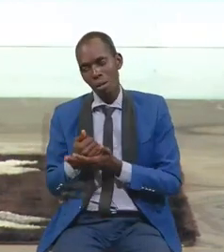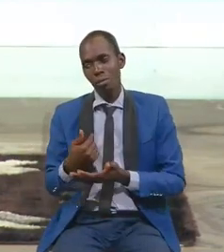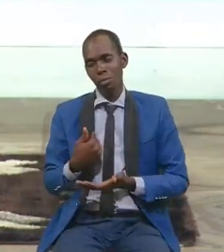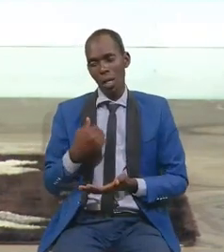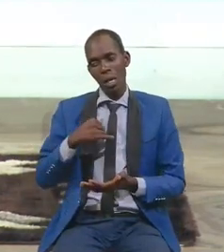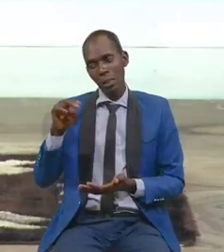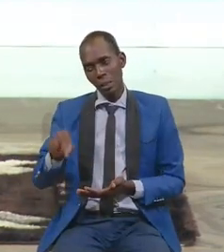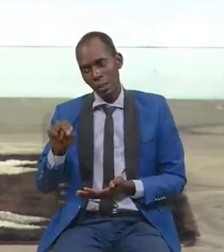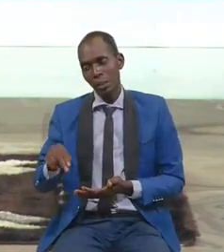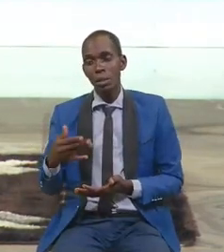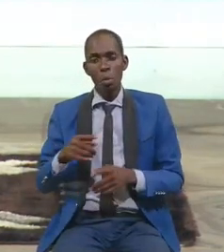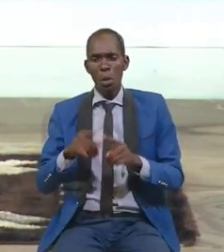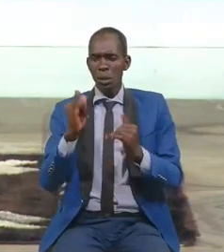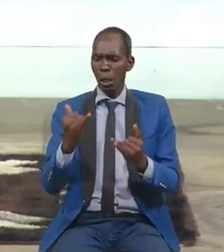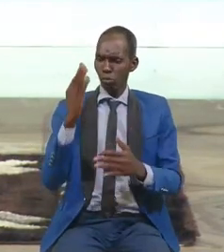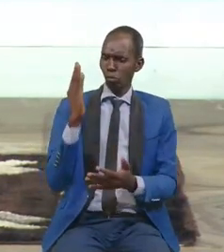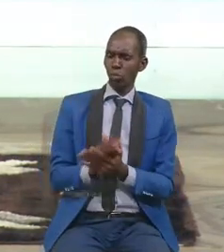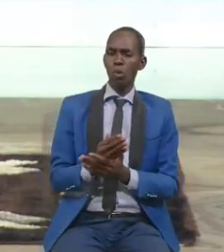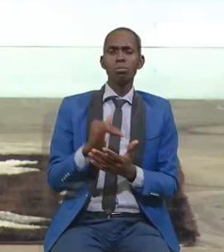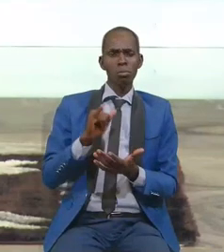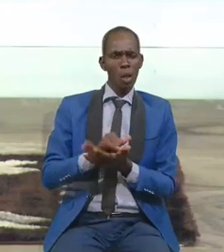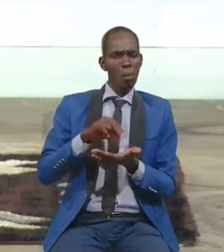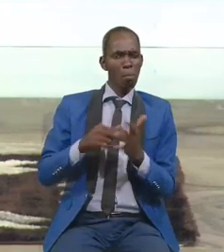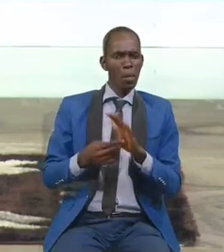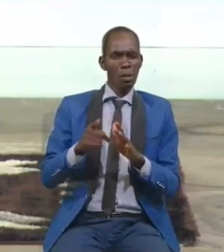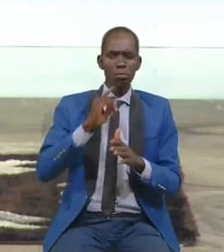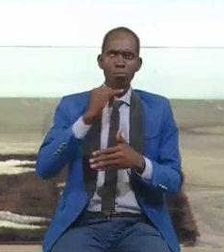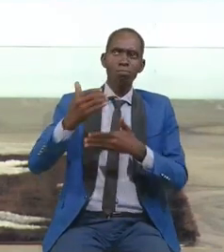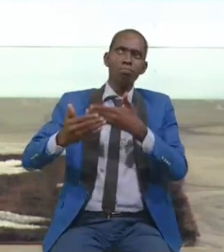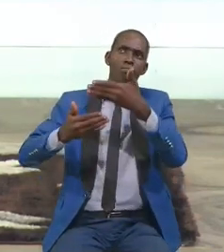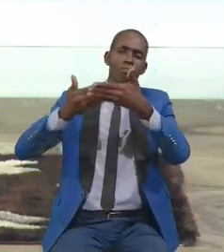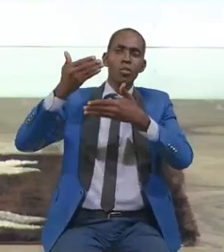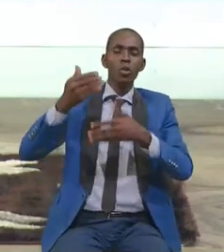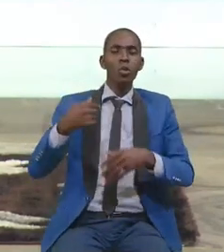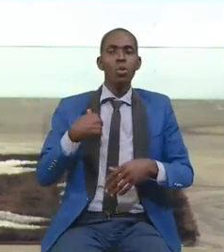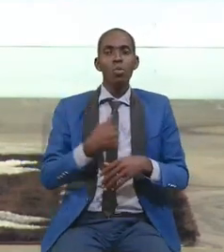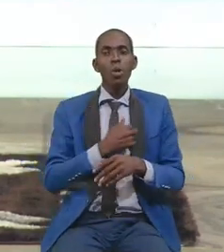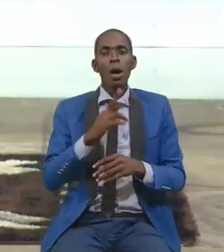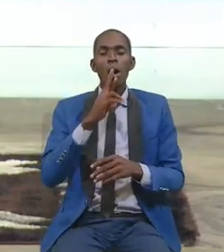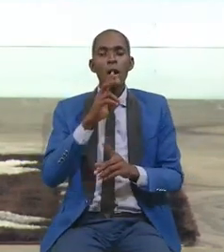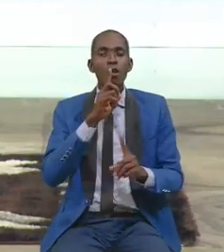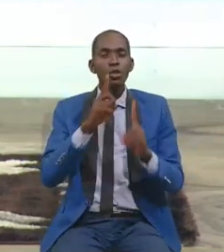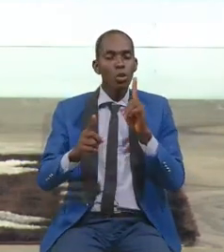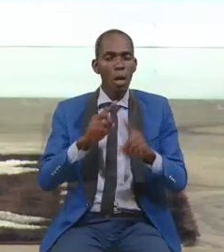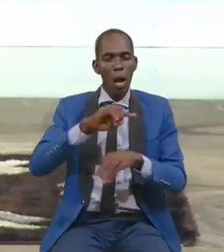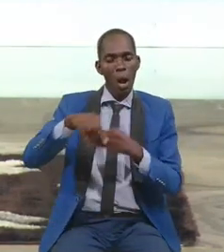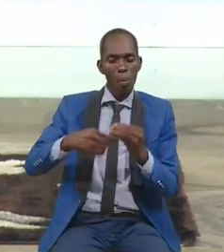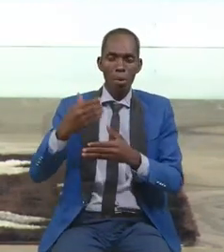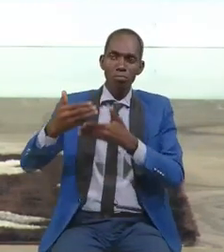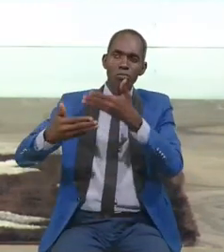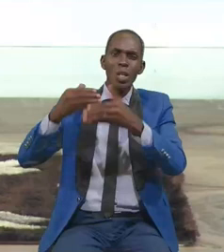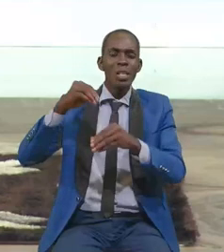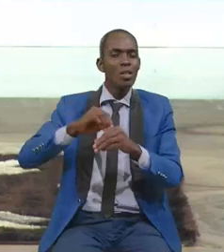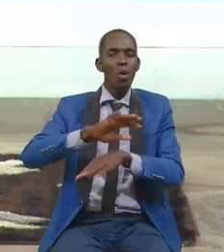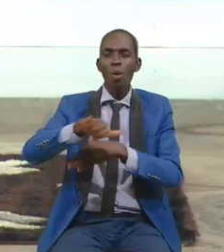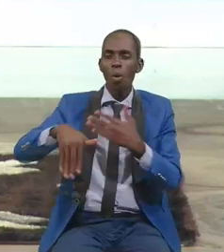ne fait plus cela, c'est du progrès. Alors, on doit comprendre quand nous parlons du progrès dans tous les domaines de notre vie, que